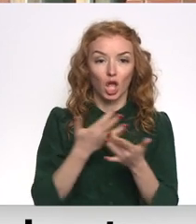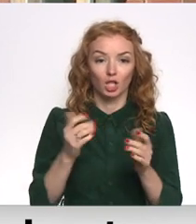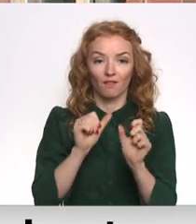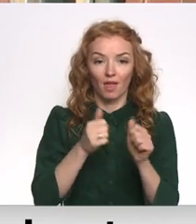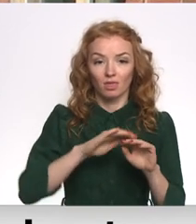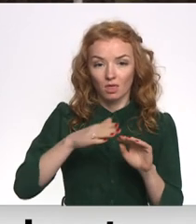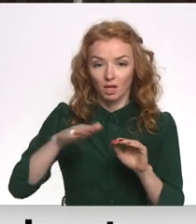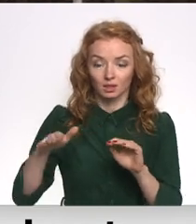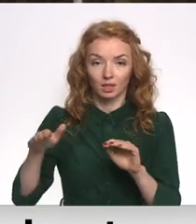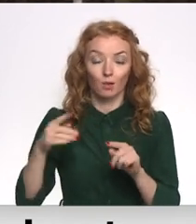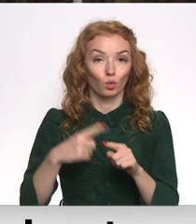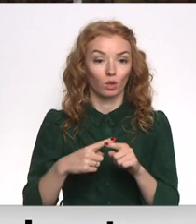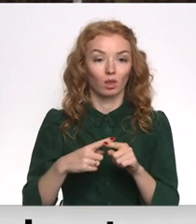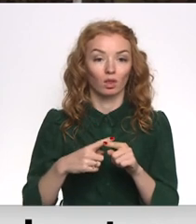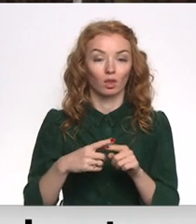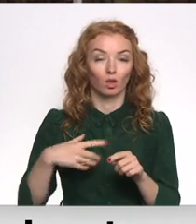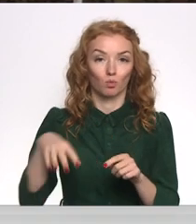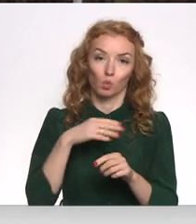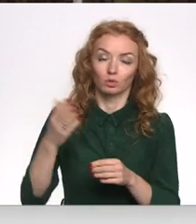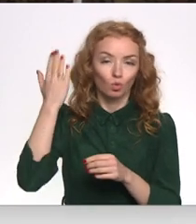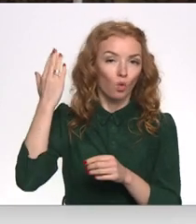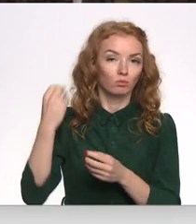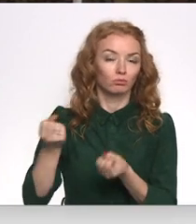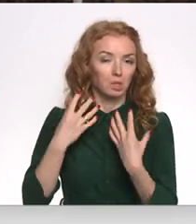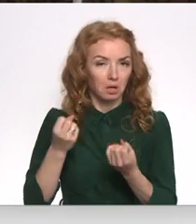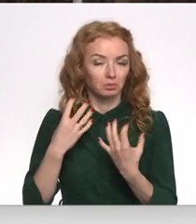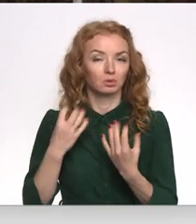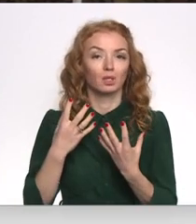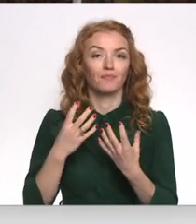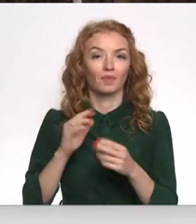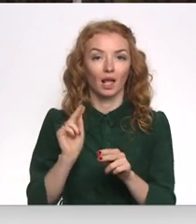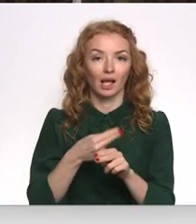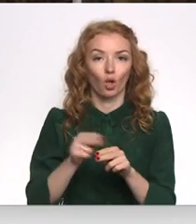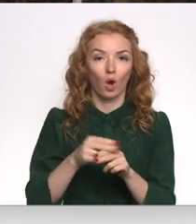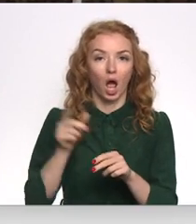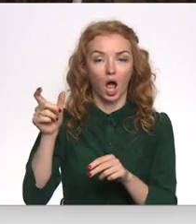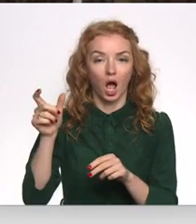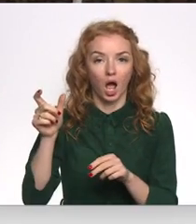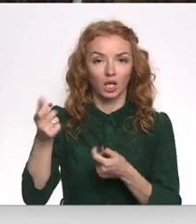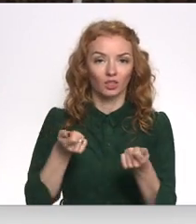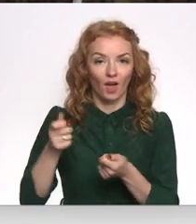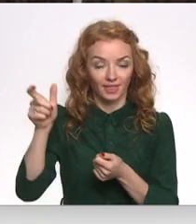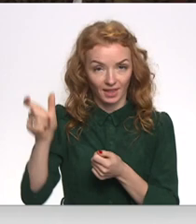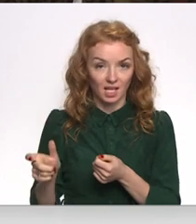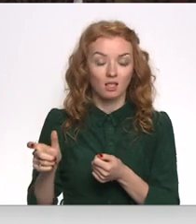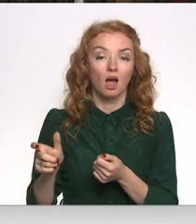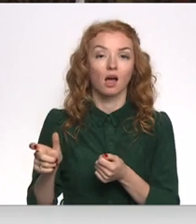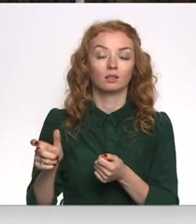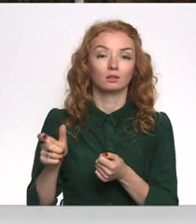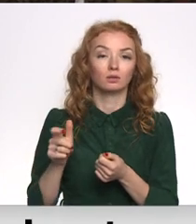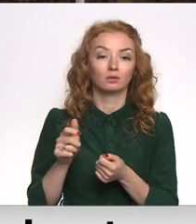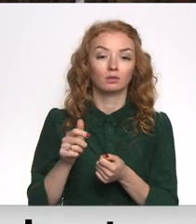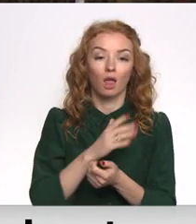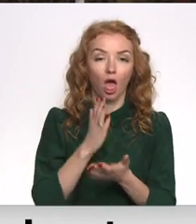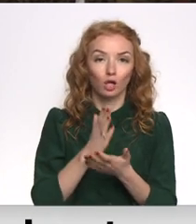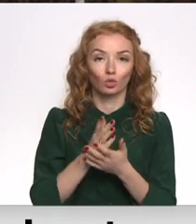veida dakstiņiem. Kā mums stāstīja tā laika restaurācijas vadītājs Andris Vītols, viņi